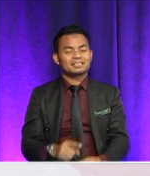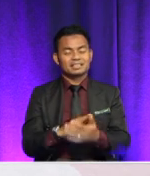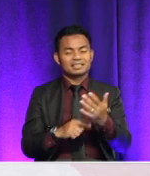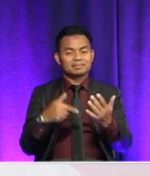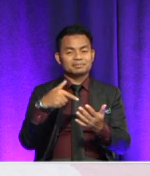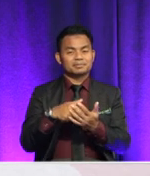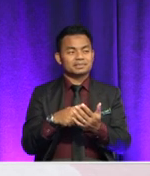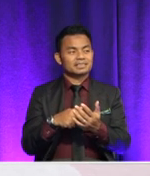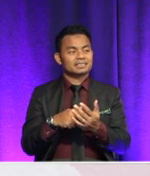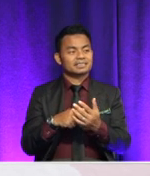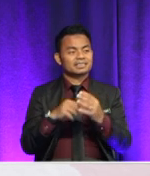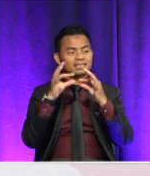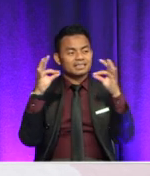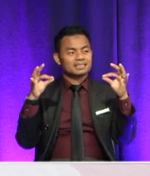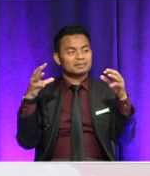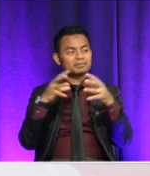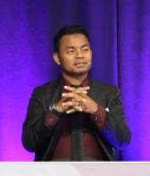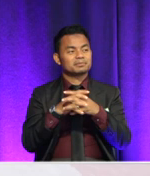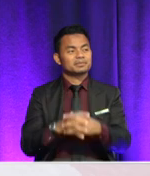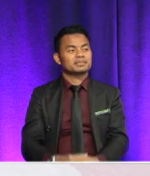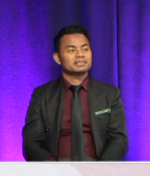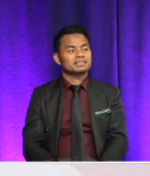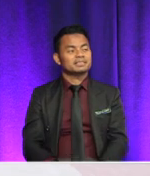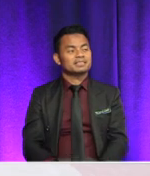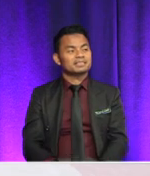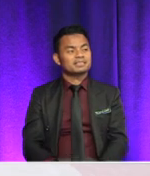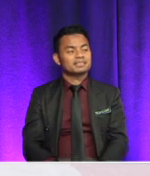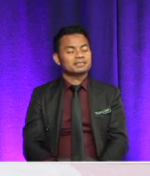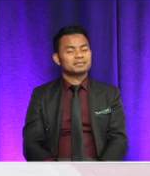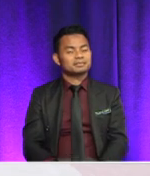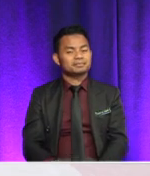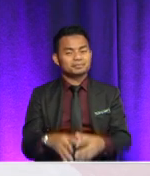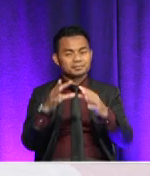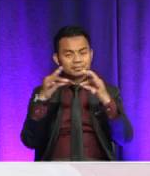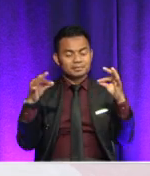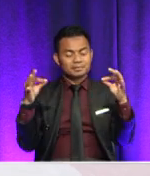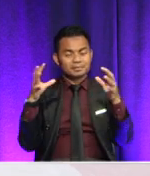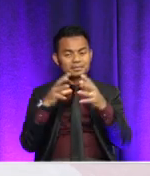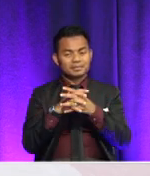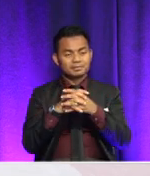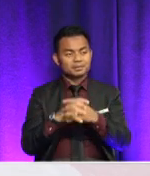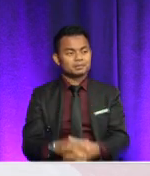dalam ini ayat majmu yang terdapat dalam petikan ialah